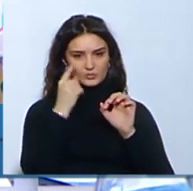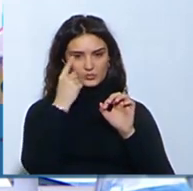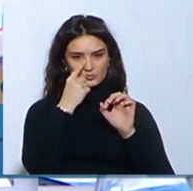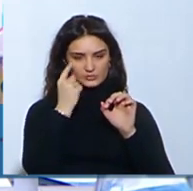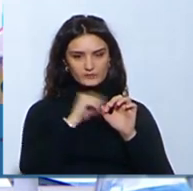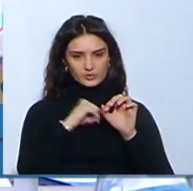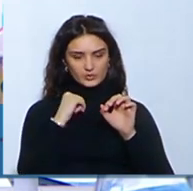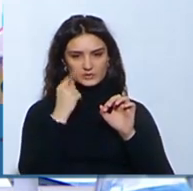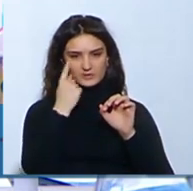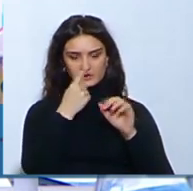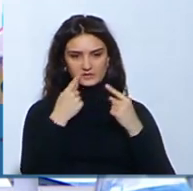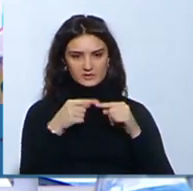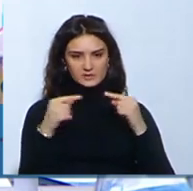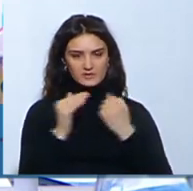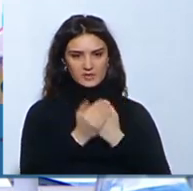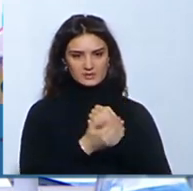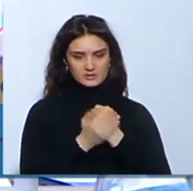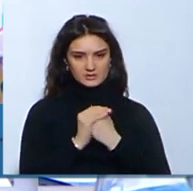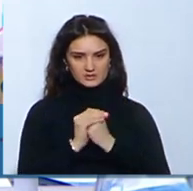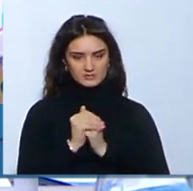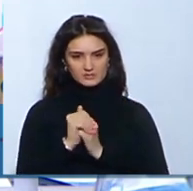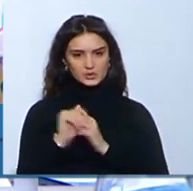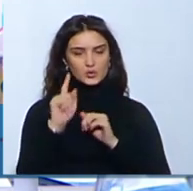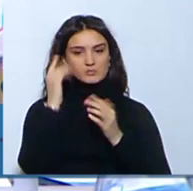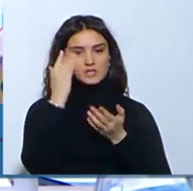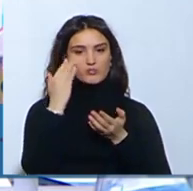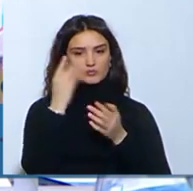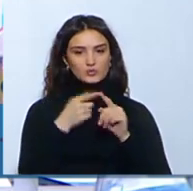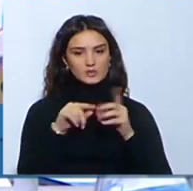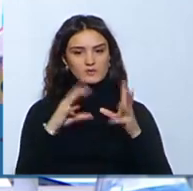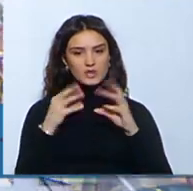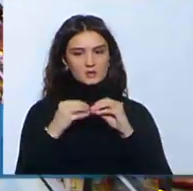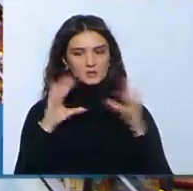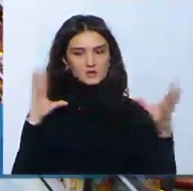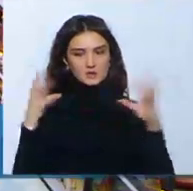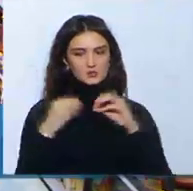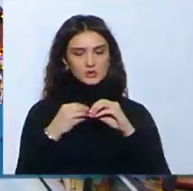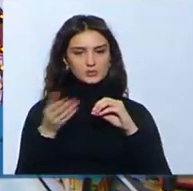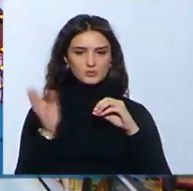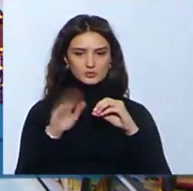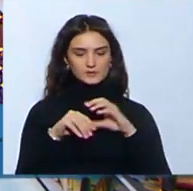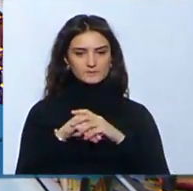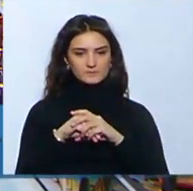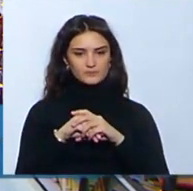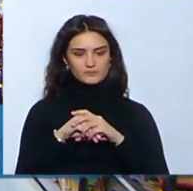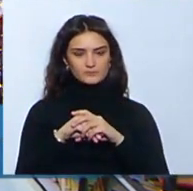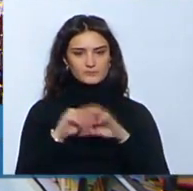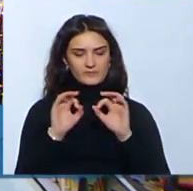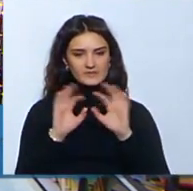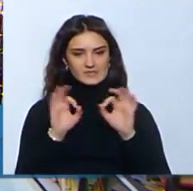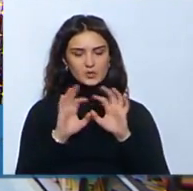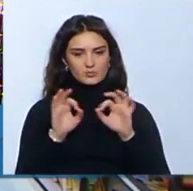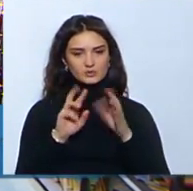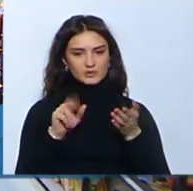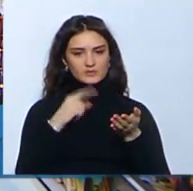ქუთუთოები, თვითონ თვალის სხვადასხვა გარსი. რომ წარმოვიდგინოთ ეს ყველაფერი ჯამურად, მოდით განვაზოგადოთ და